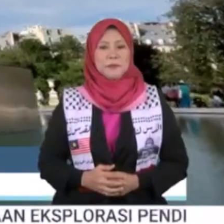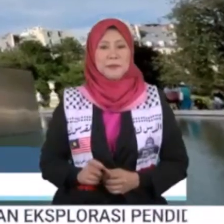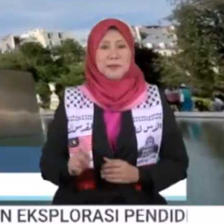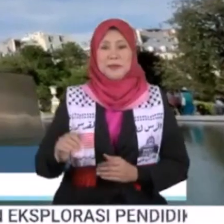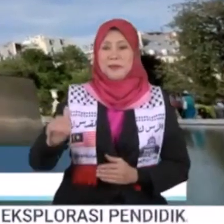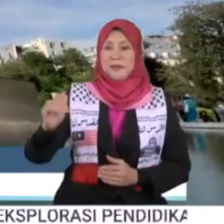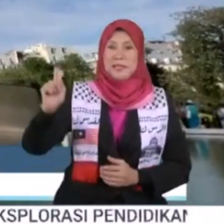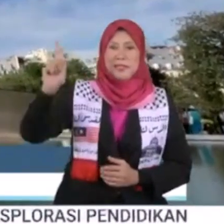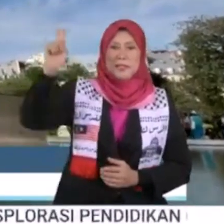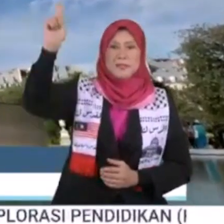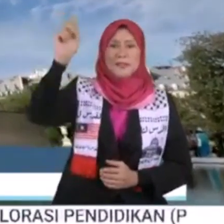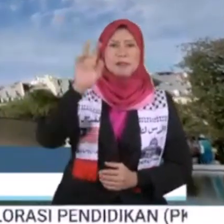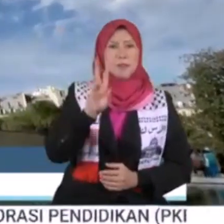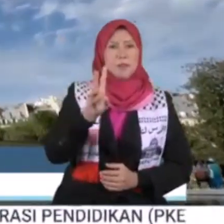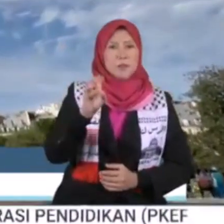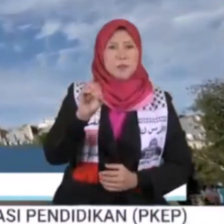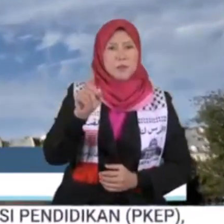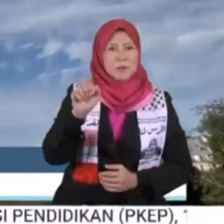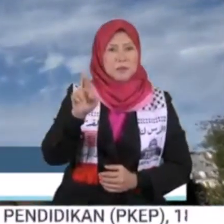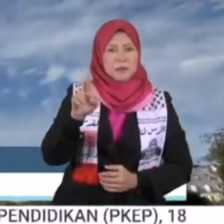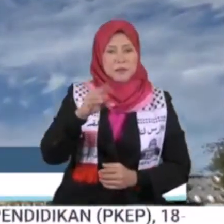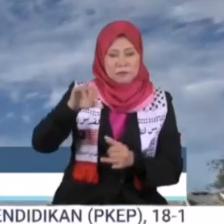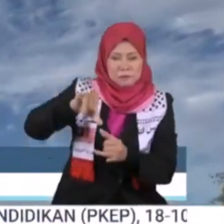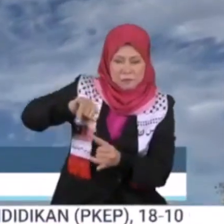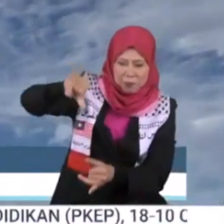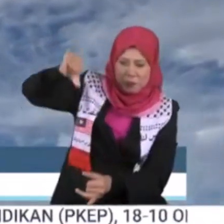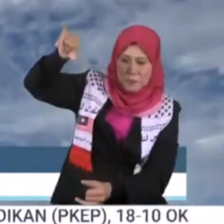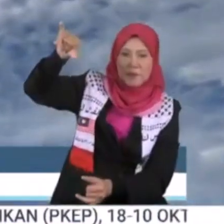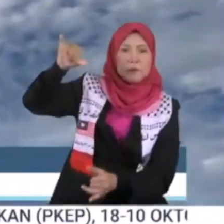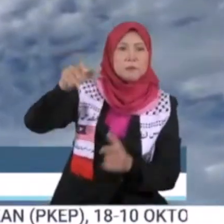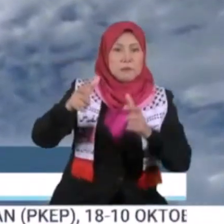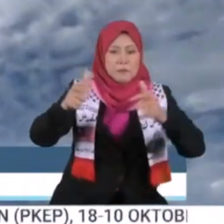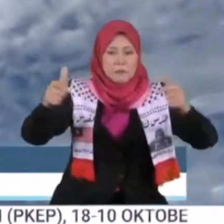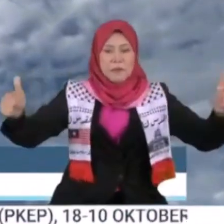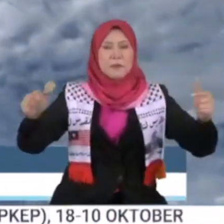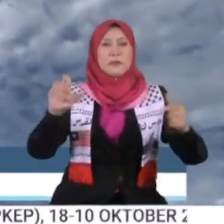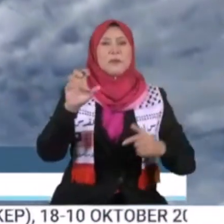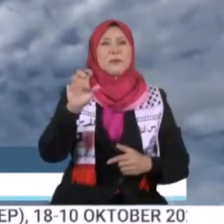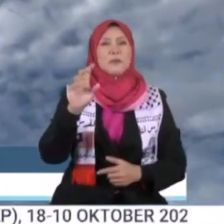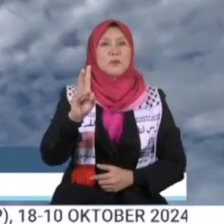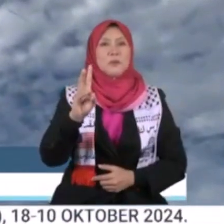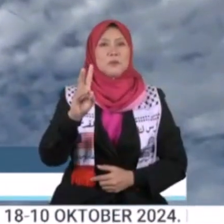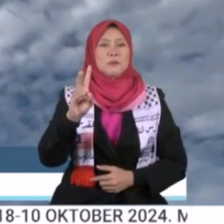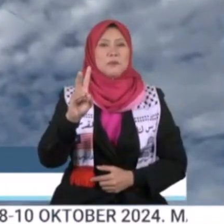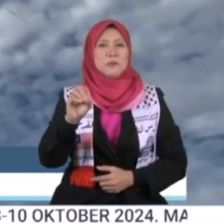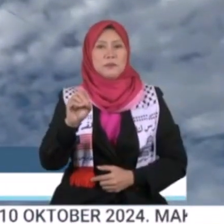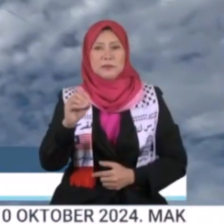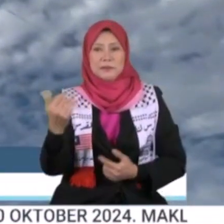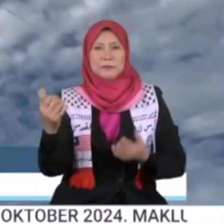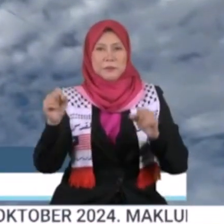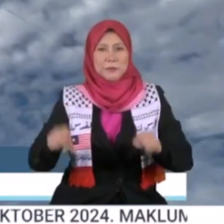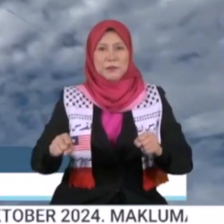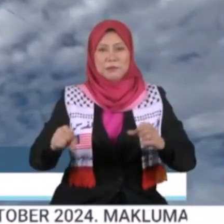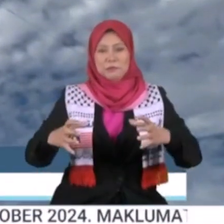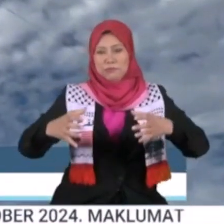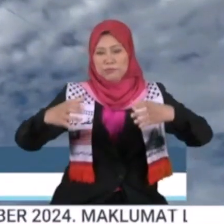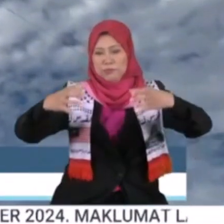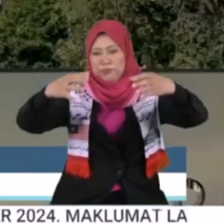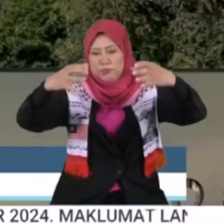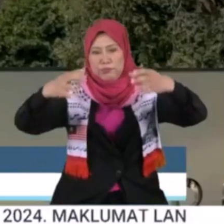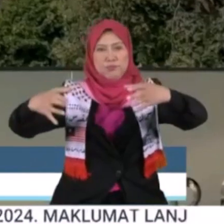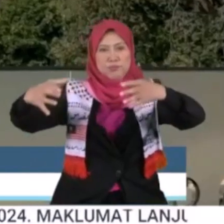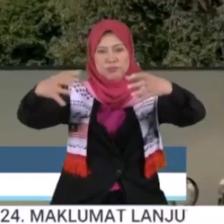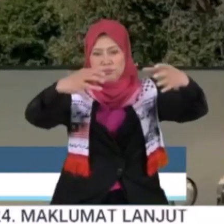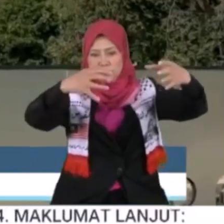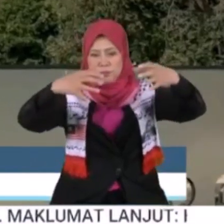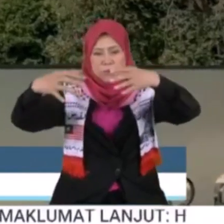Dengan ketinggian 30 meter dan diameter kawah sebesar 7 meter, ia mampu terapung di udara. Selain